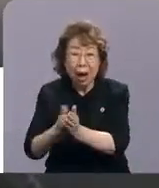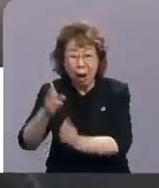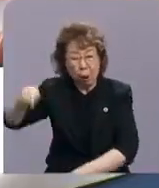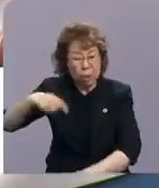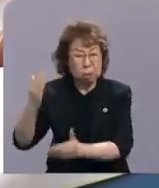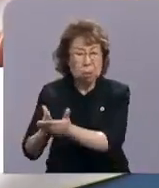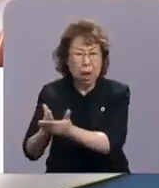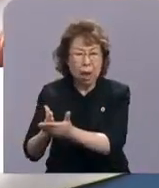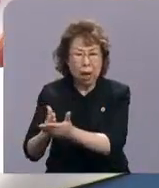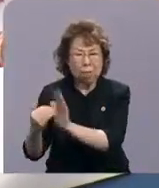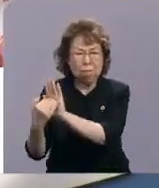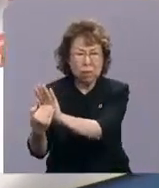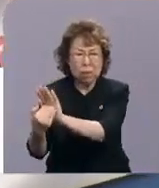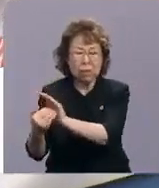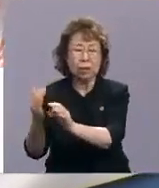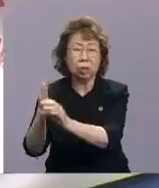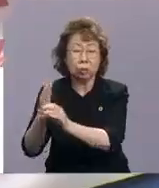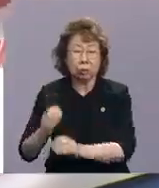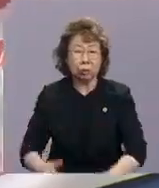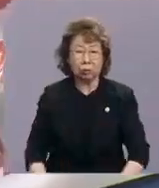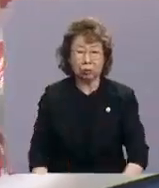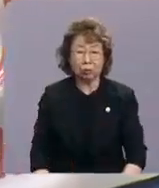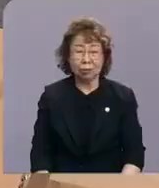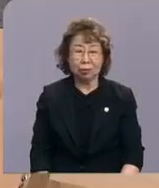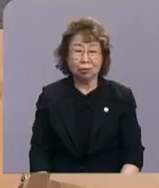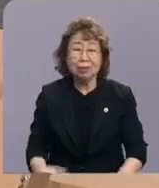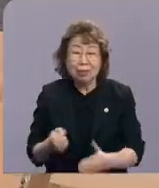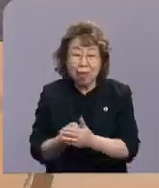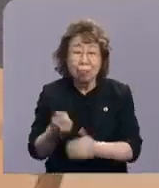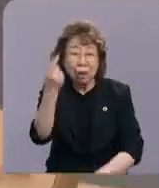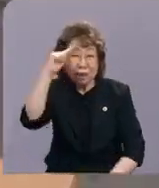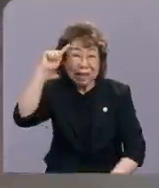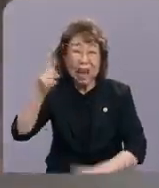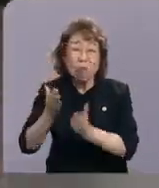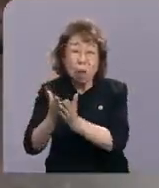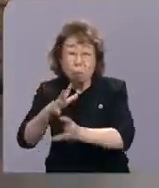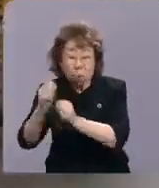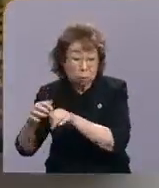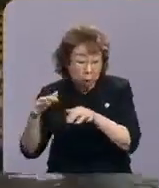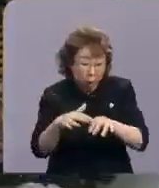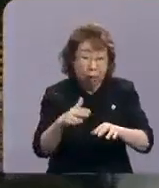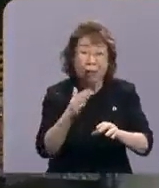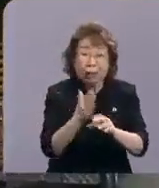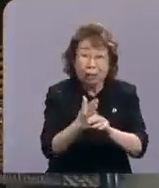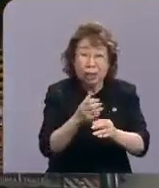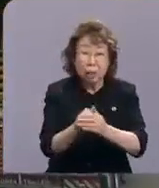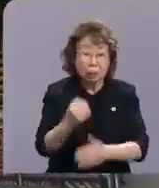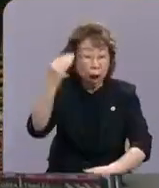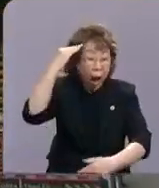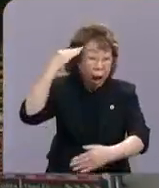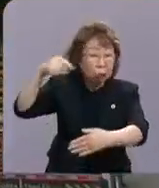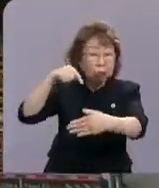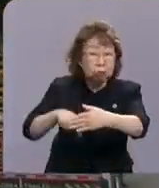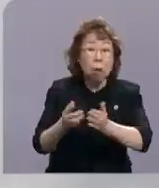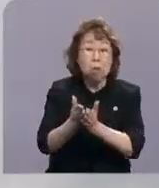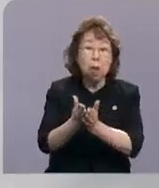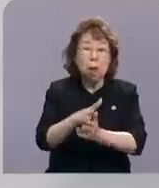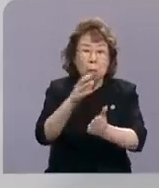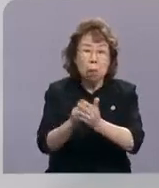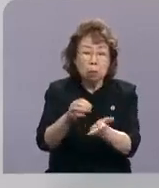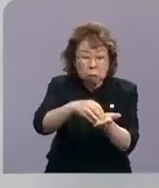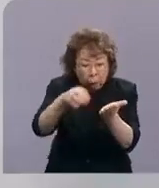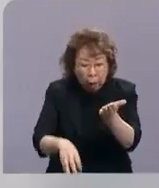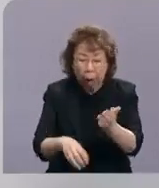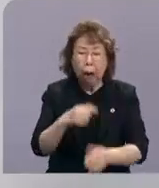러시아 수산물 하역을 거부한 겁니다. 문제는 러시아 선박들이 몰리면서 정작 국내 원양 선사들이